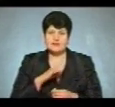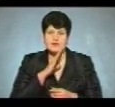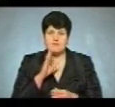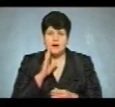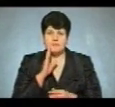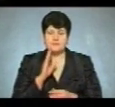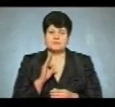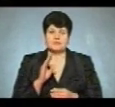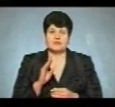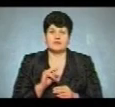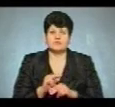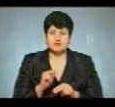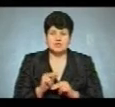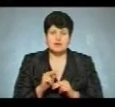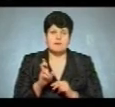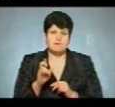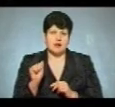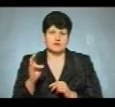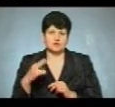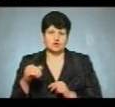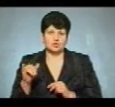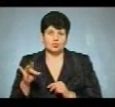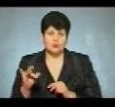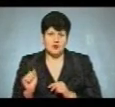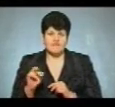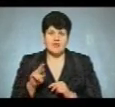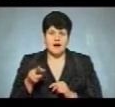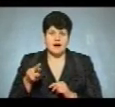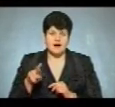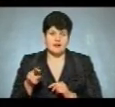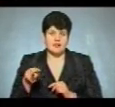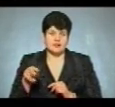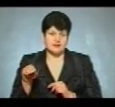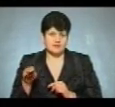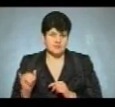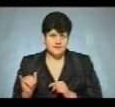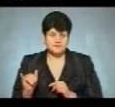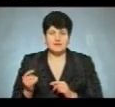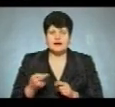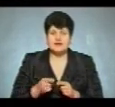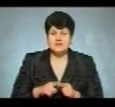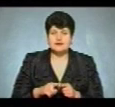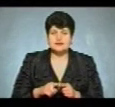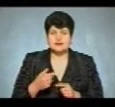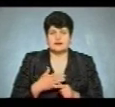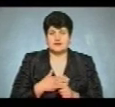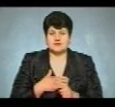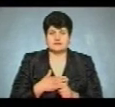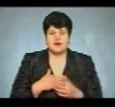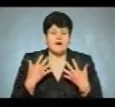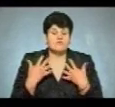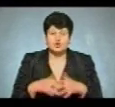викладала бандуру в педуніверситеті в Ялті. Так, і це вже на нас